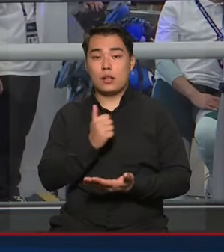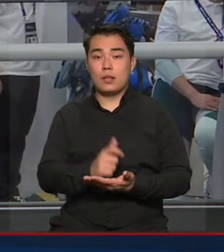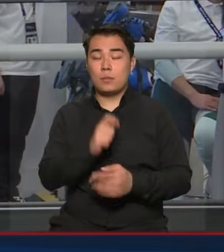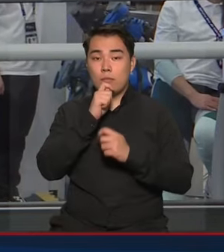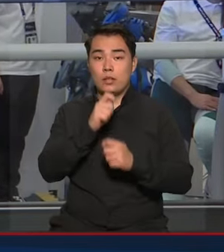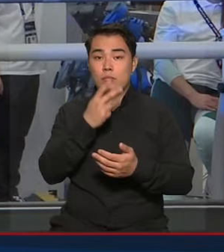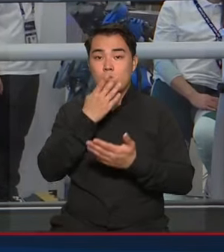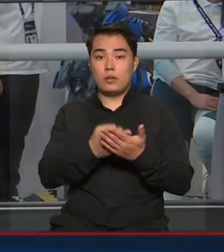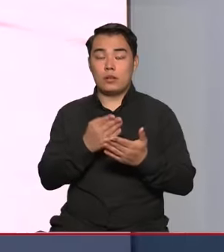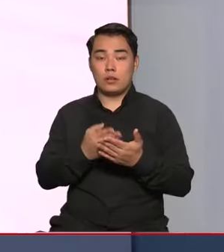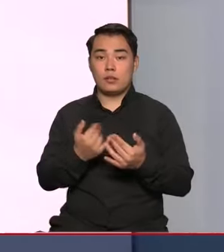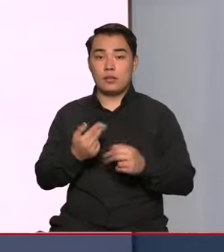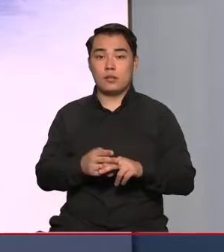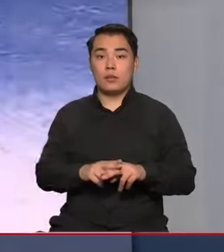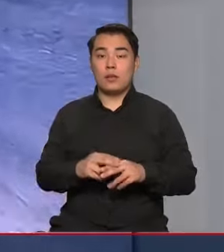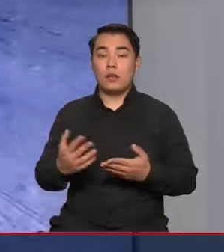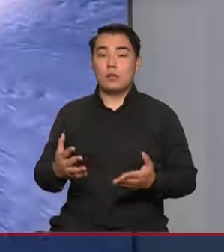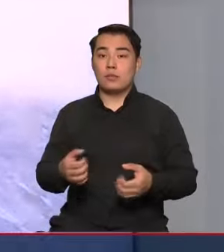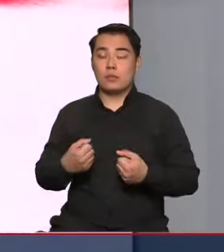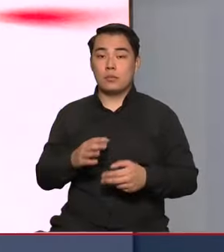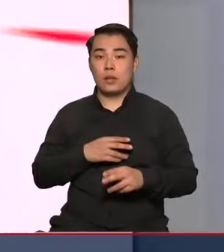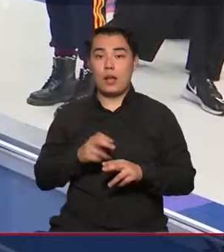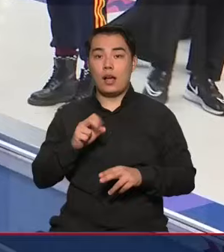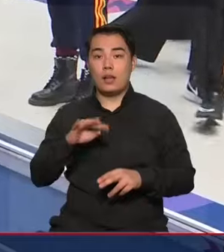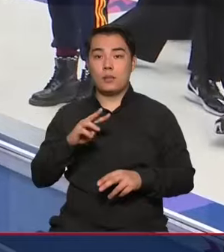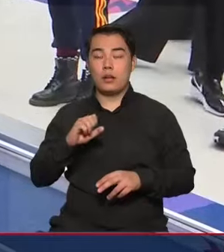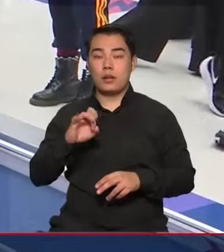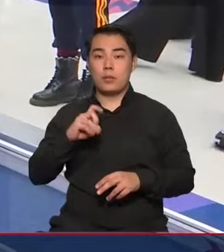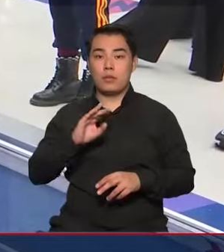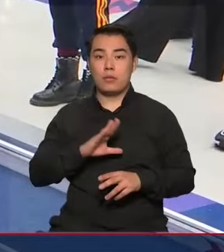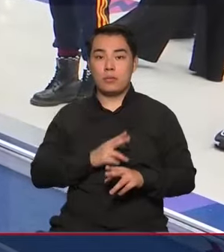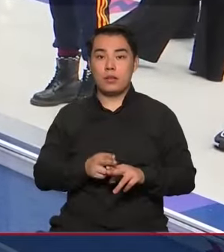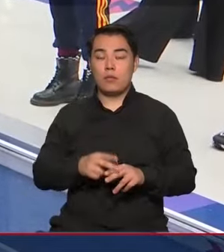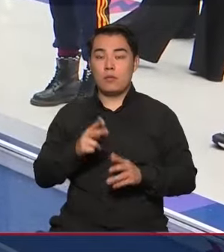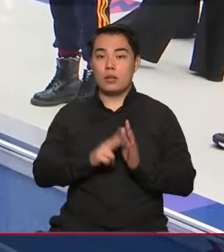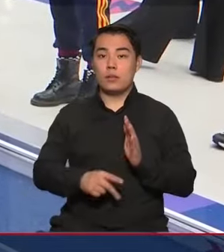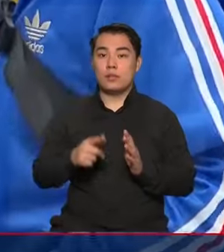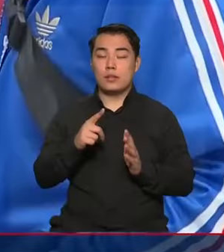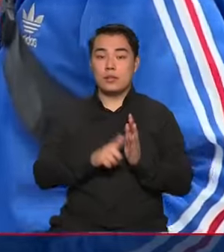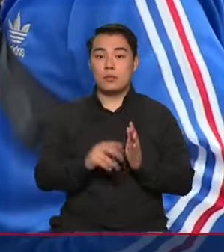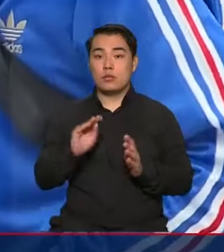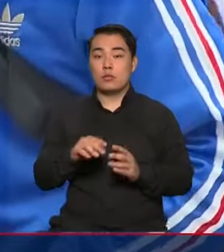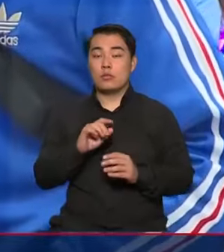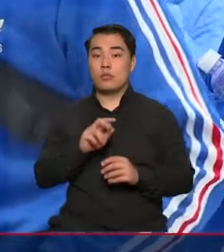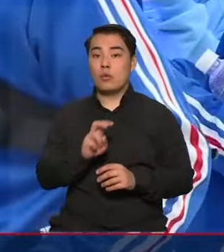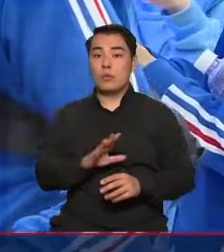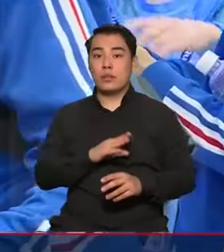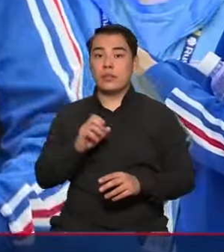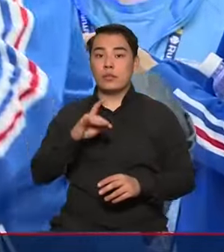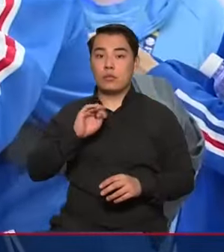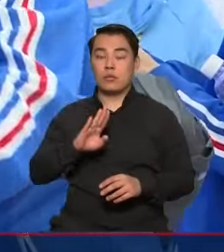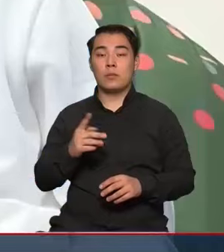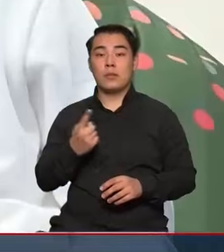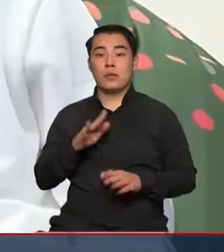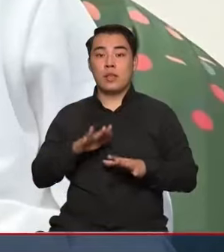в дисциплине Warface сумела забрать команда Алима Рахметова, выиграв 87 000 долларов. А в игре стендов первое